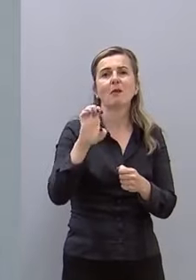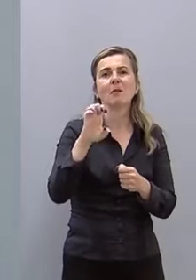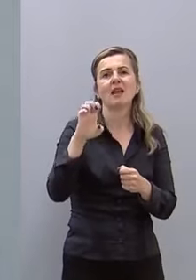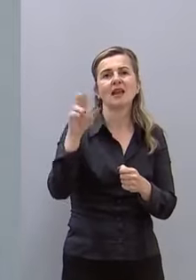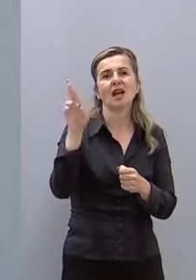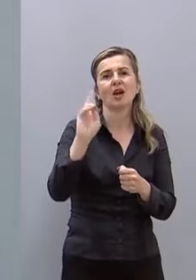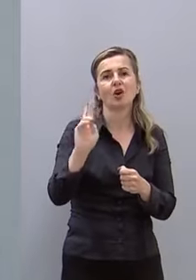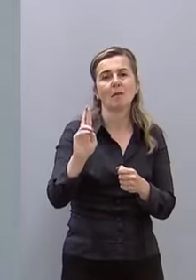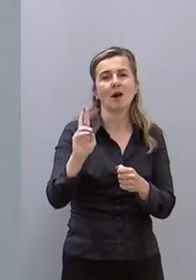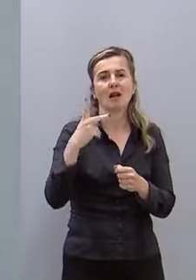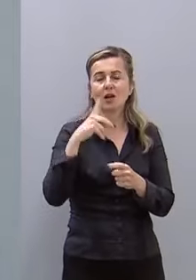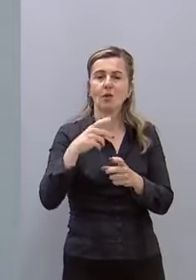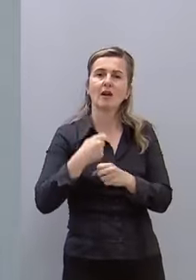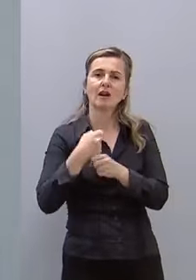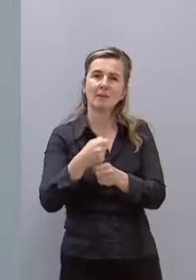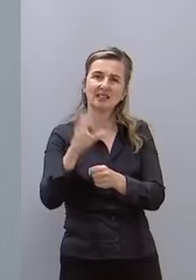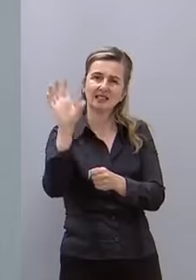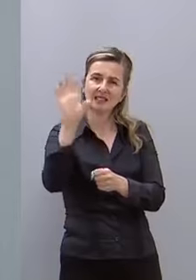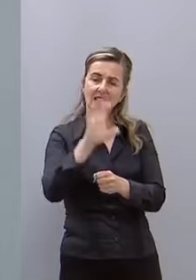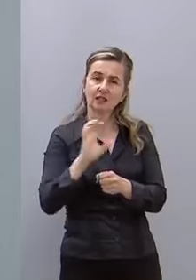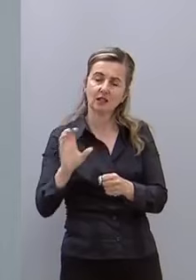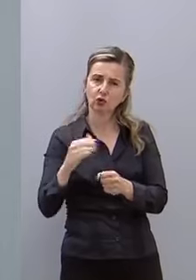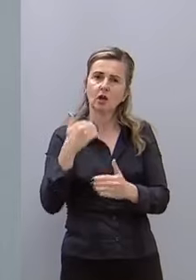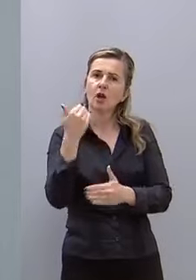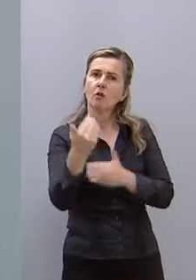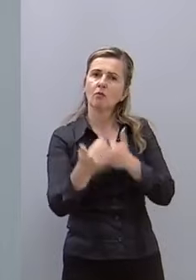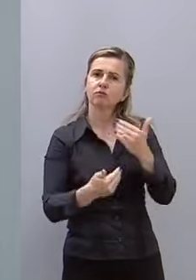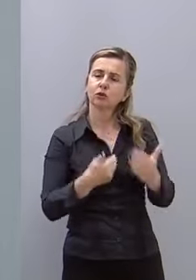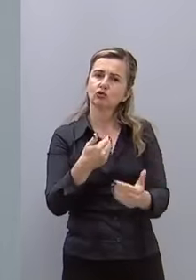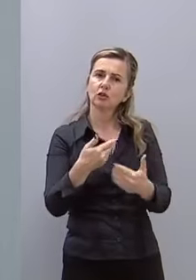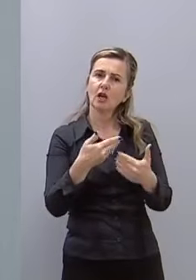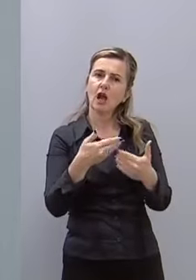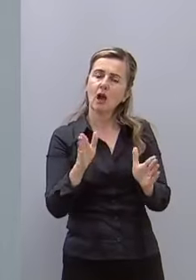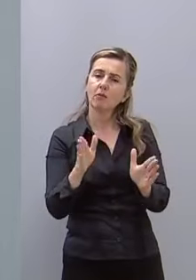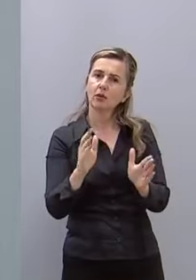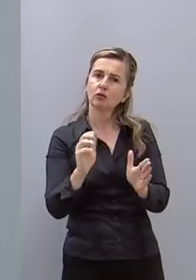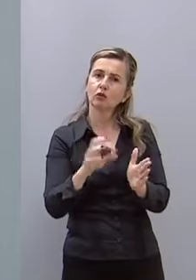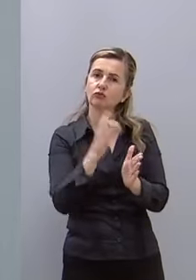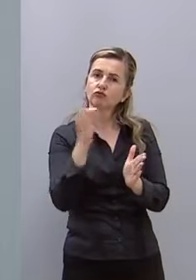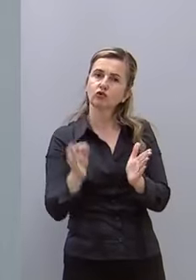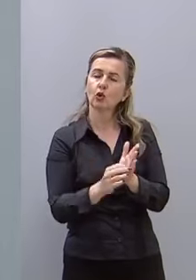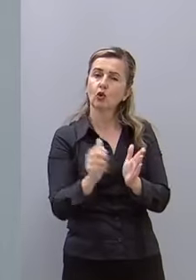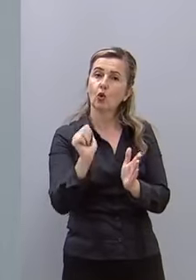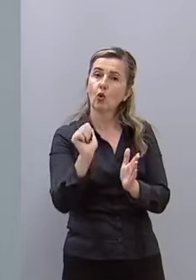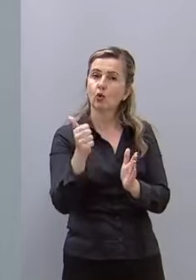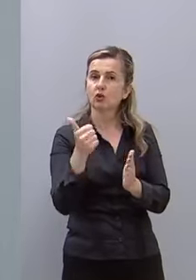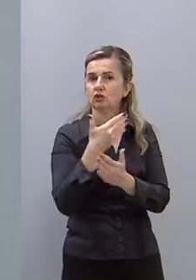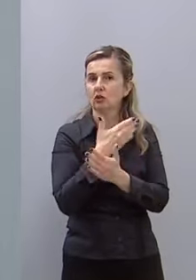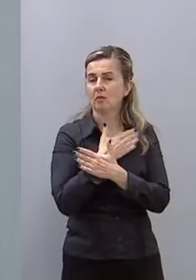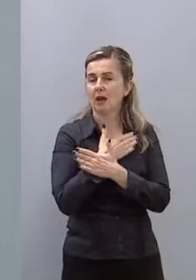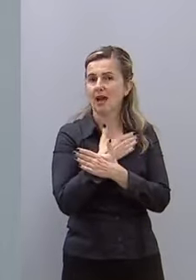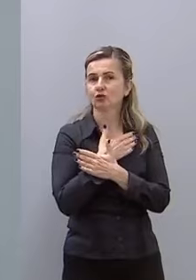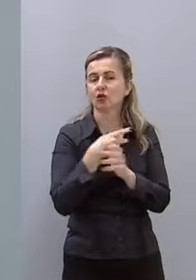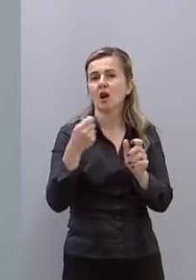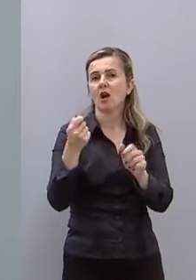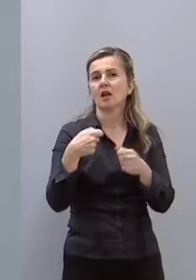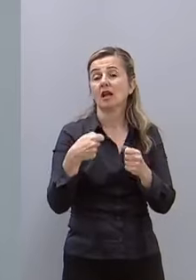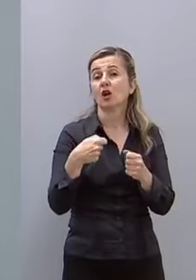delle regioni di procedere con un'apertura per l'undici di maggio sui negozi